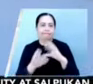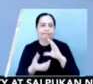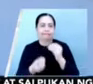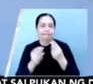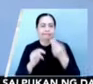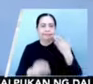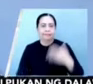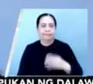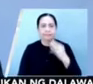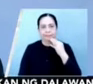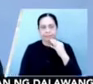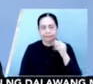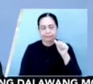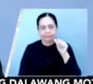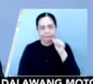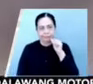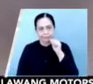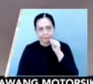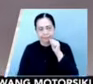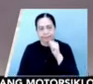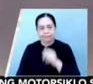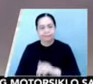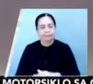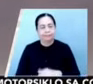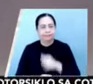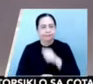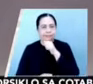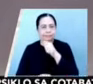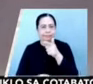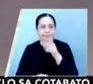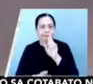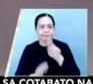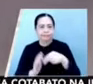News, Marisol Abdurrahman, nakatuto 24 oras.